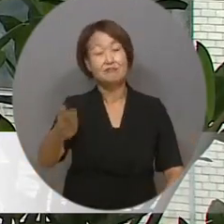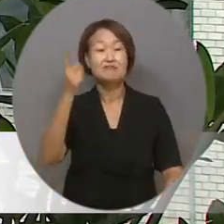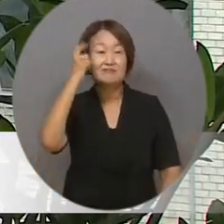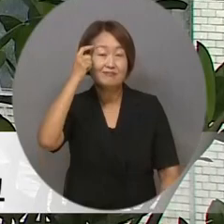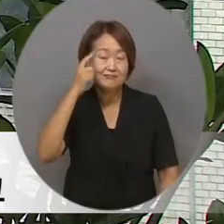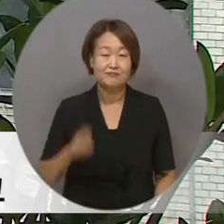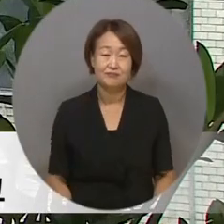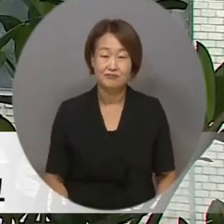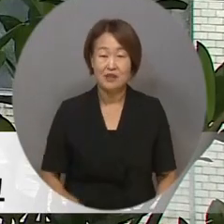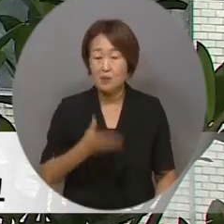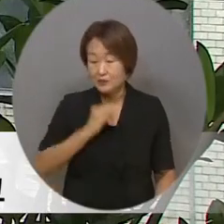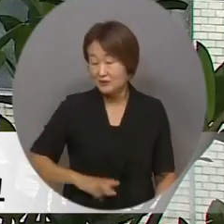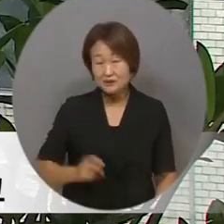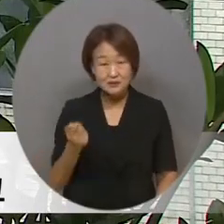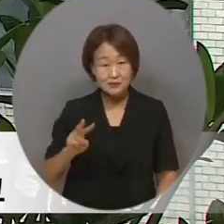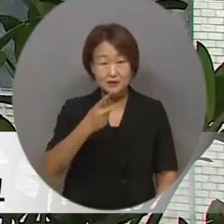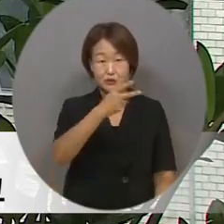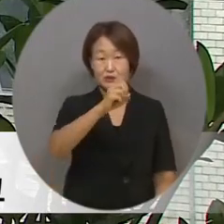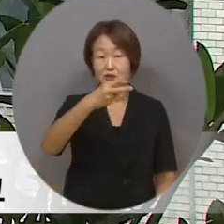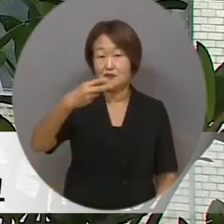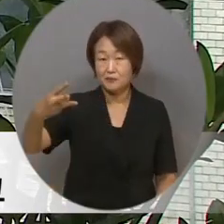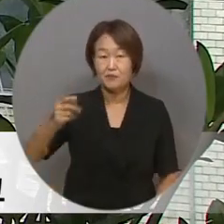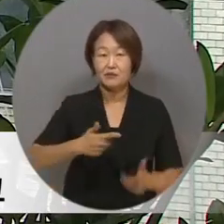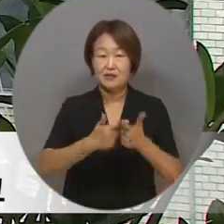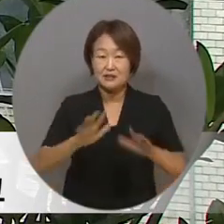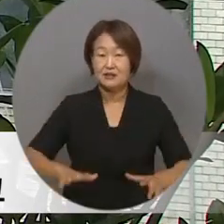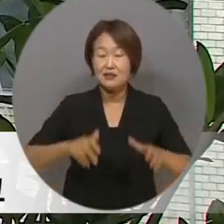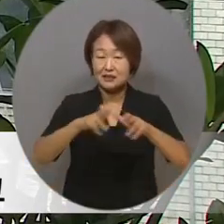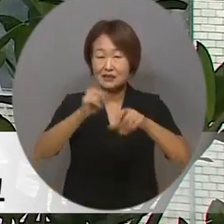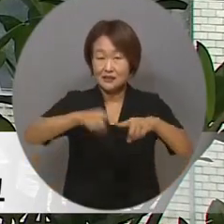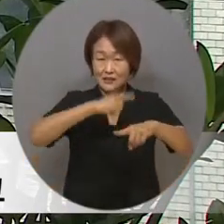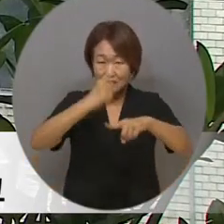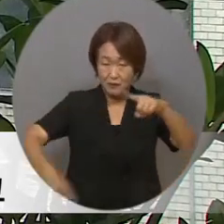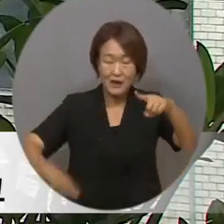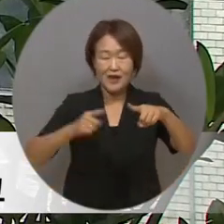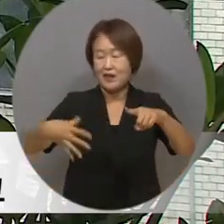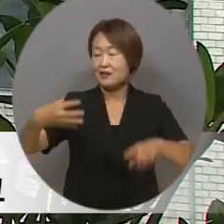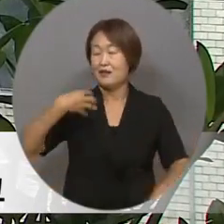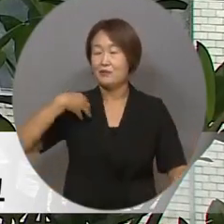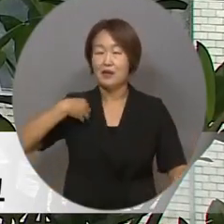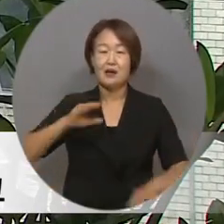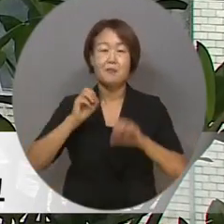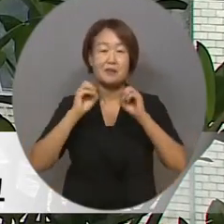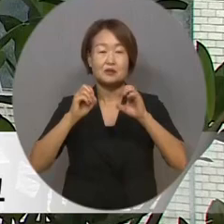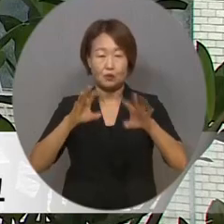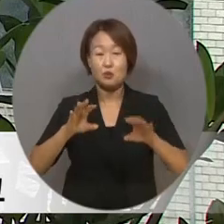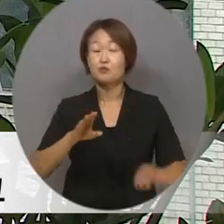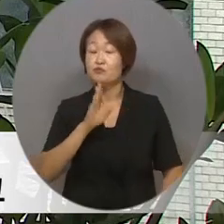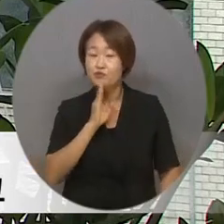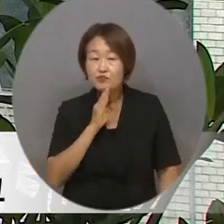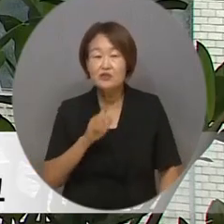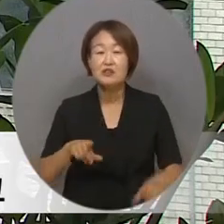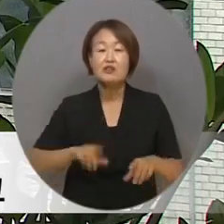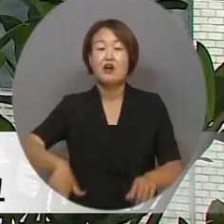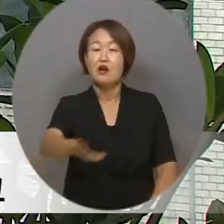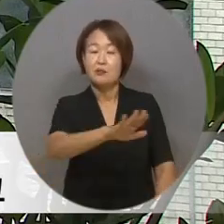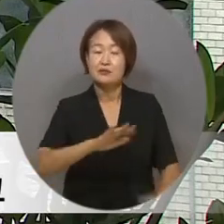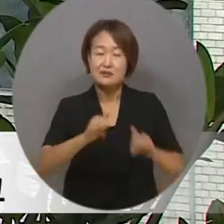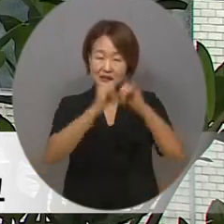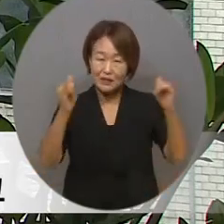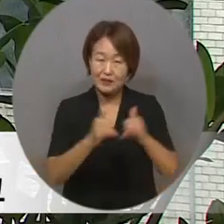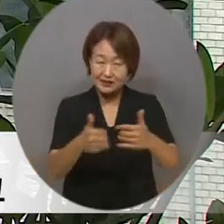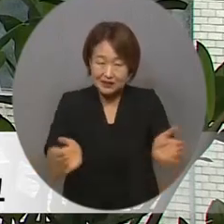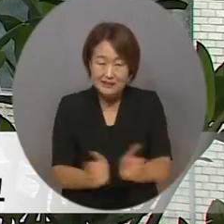남다릅니다. 복지TV는 2023 부산 세계 장애인 대회 주간 방송사로서 시민사회